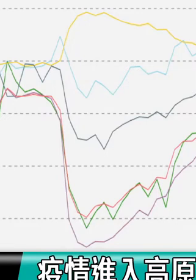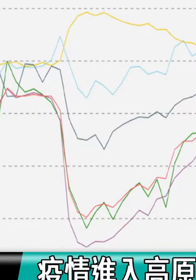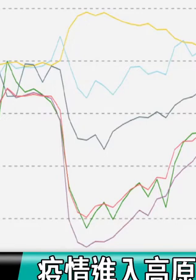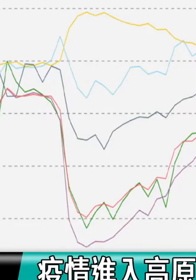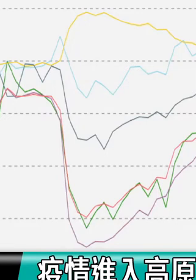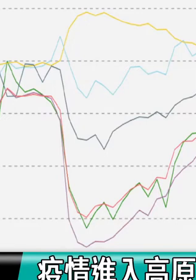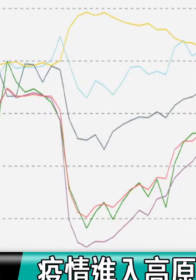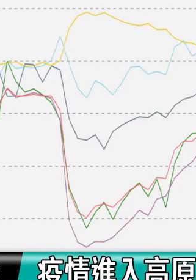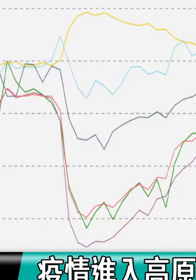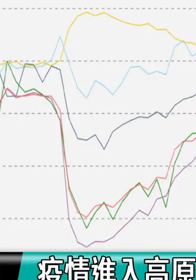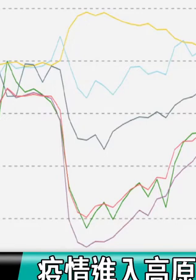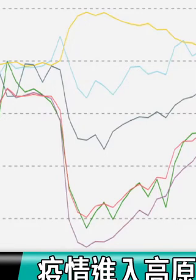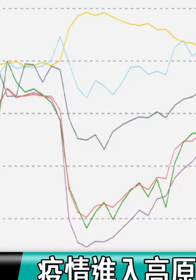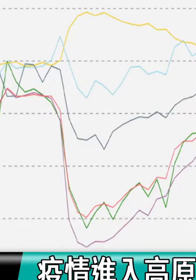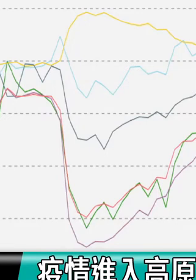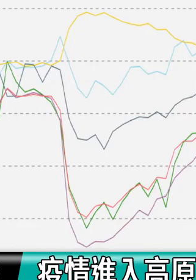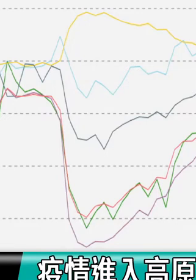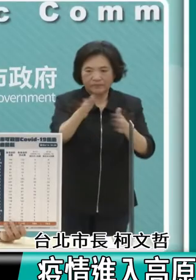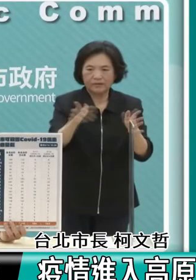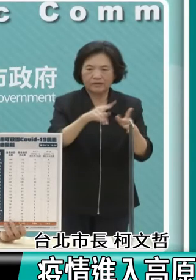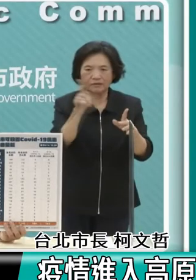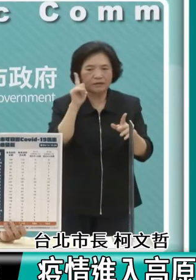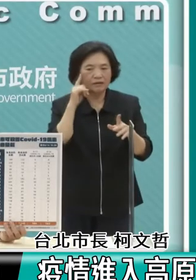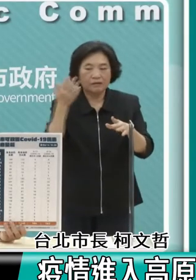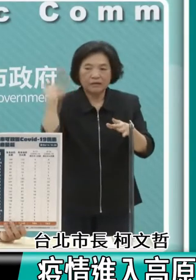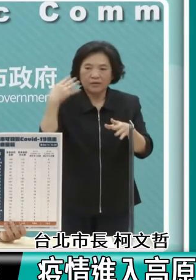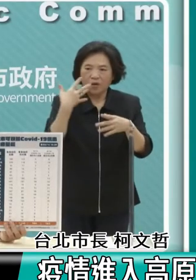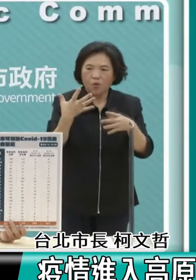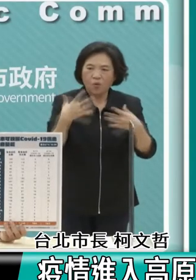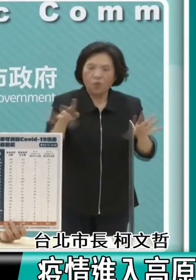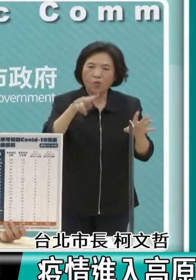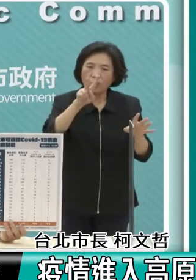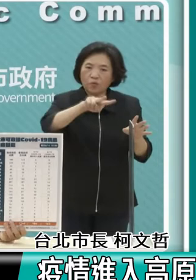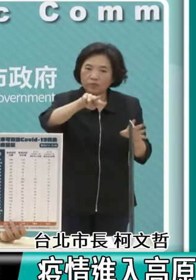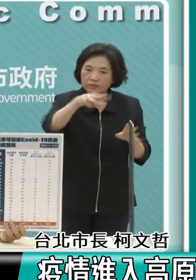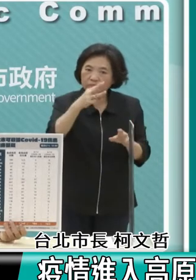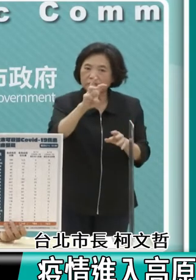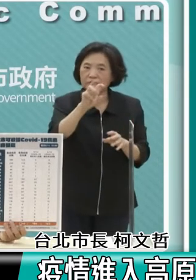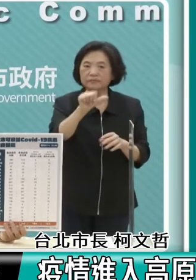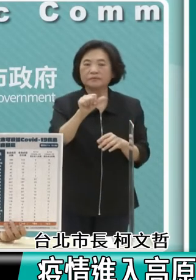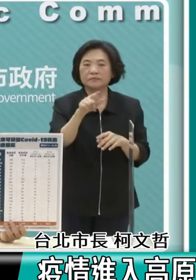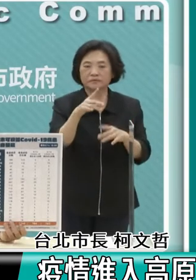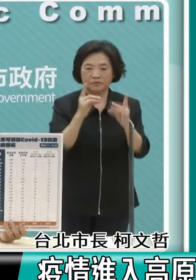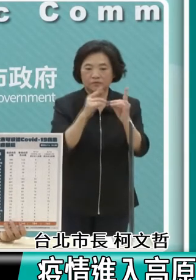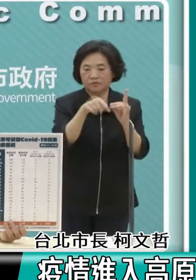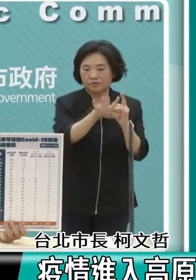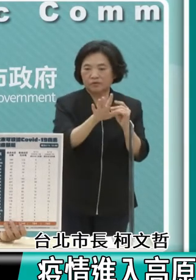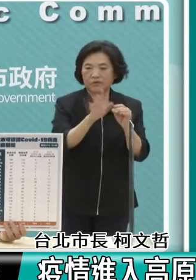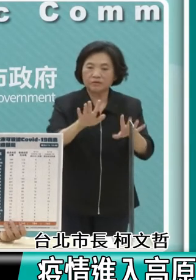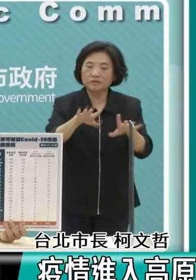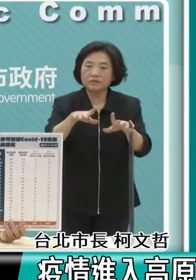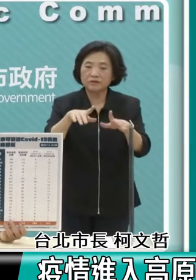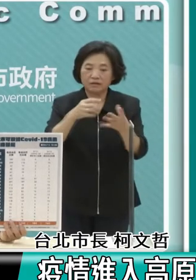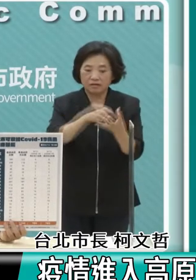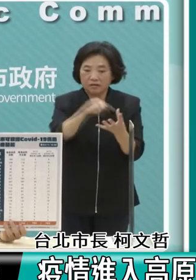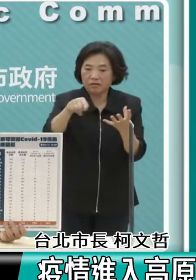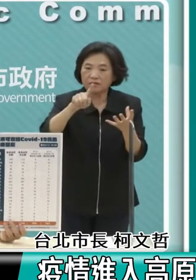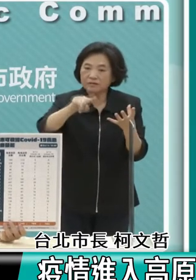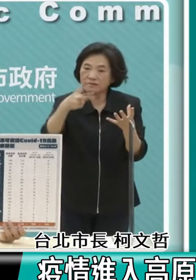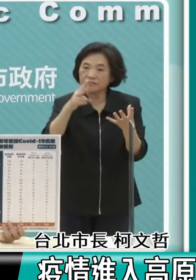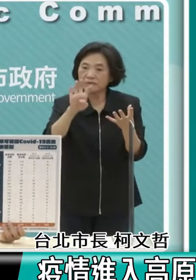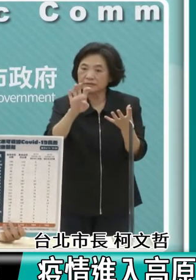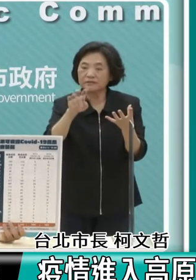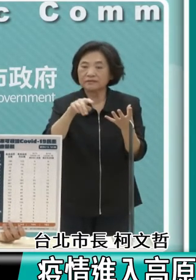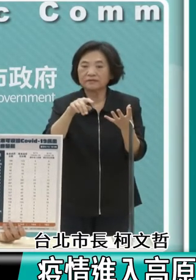量扩增相当多了，达到了2335床。那目前我们的这个空床数达到1240